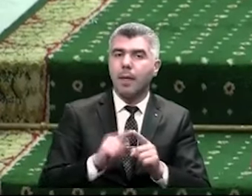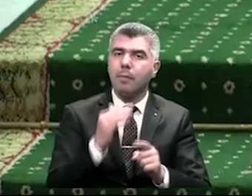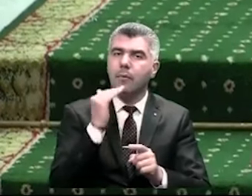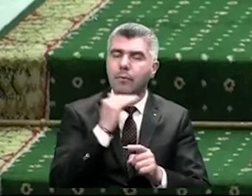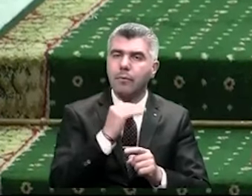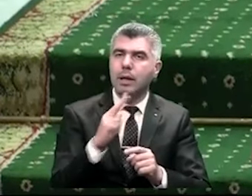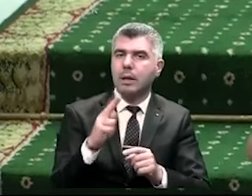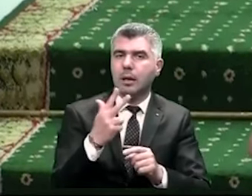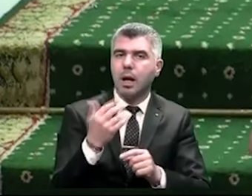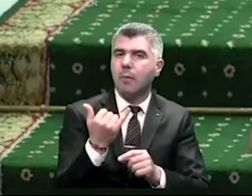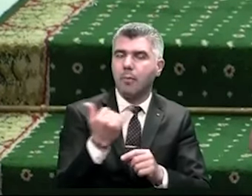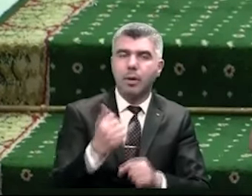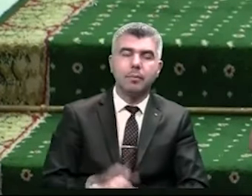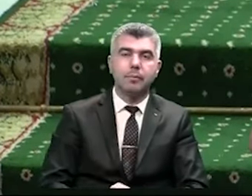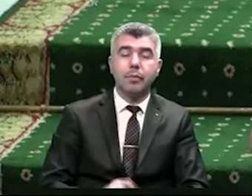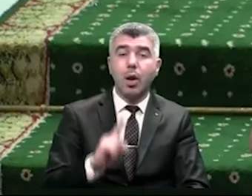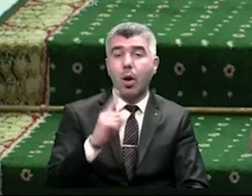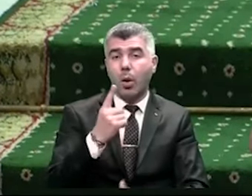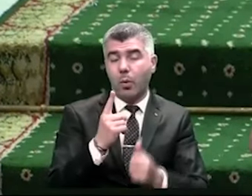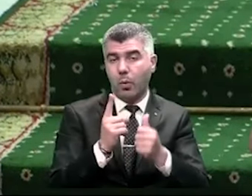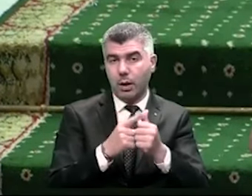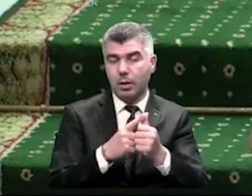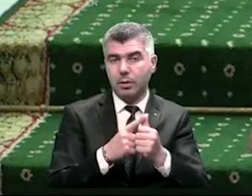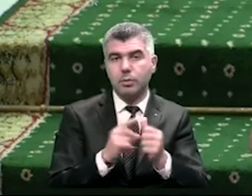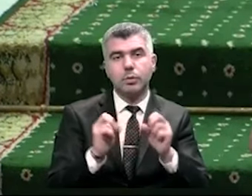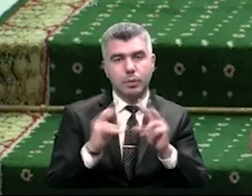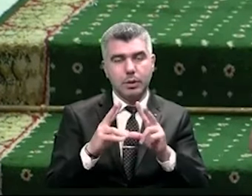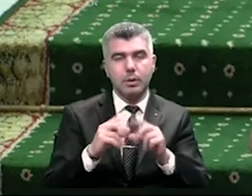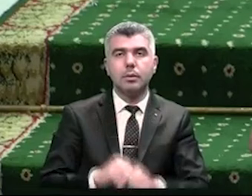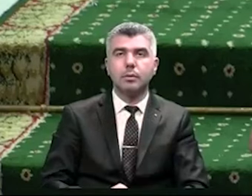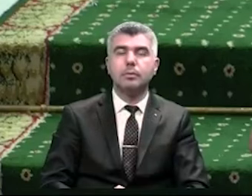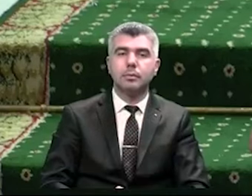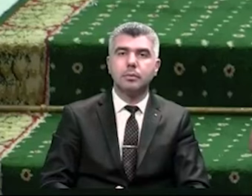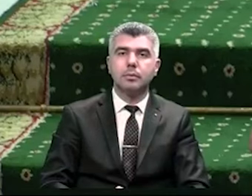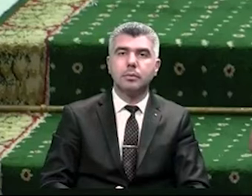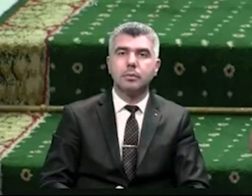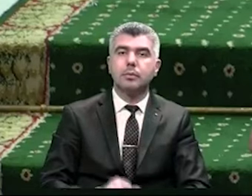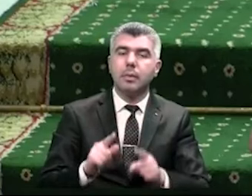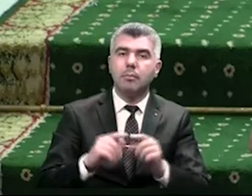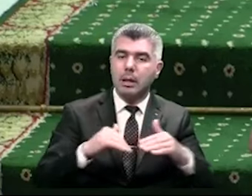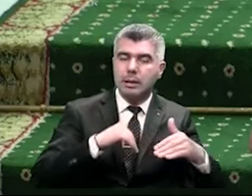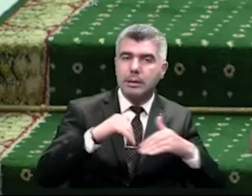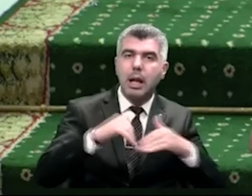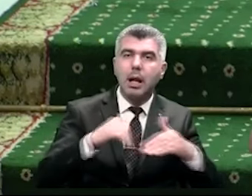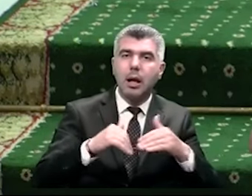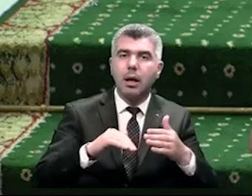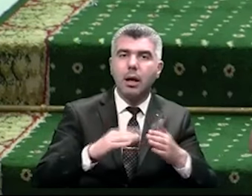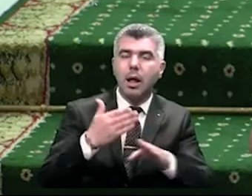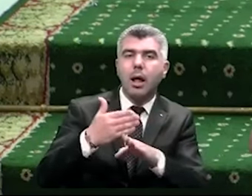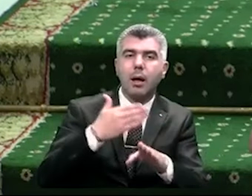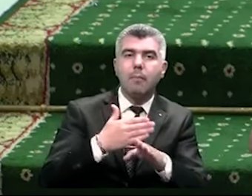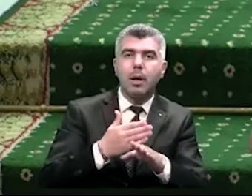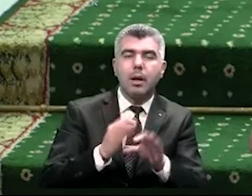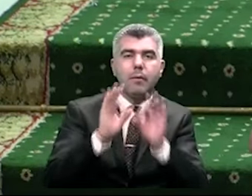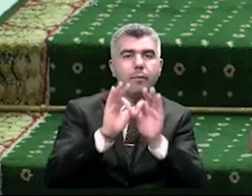ثلاثه الامور النقطه الاولى وهو اننا بالطبع نحن قررنا ان هذاك المقاطع الطرقيه اللي ما كانش كملات